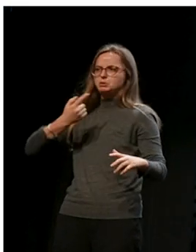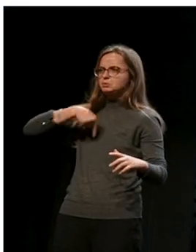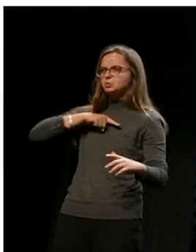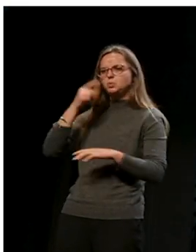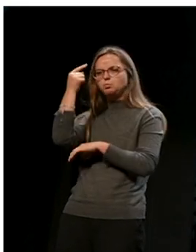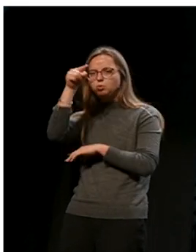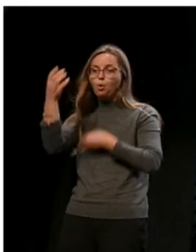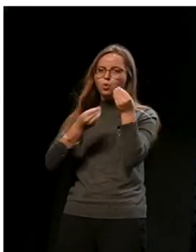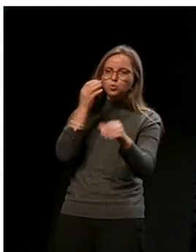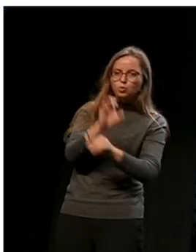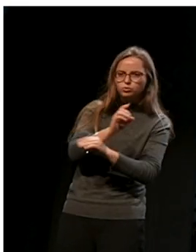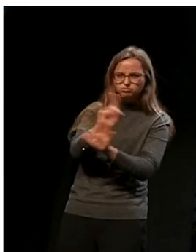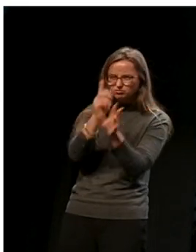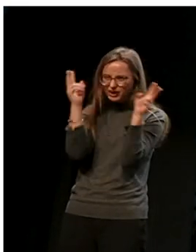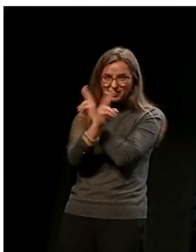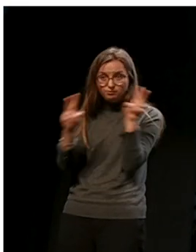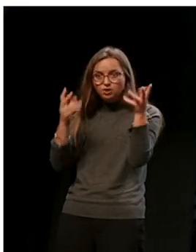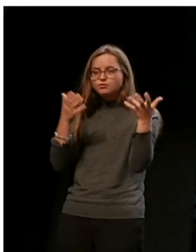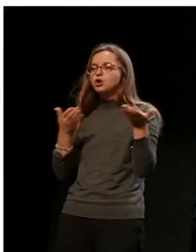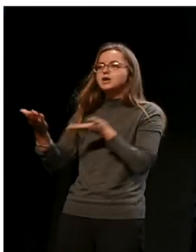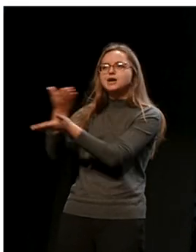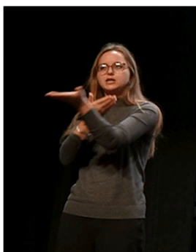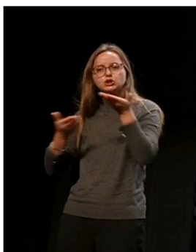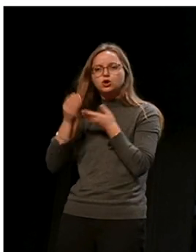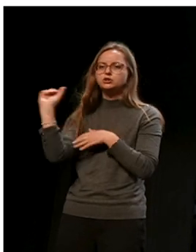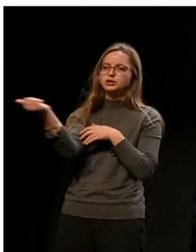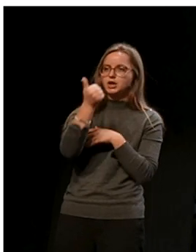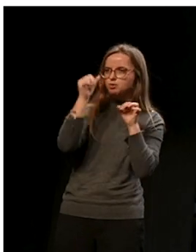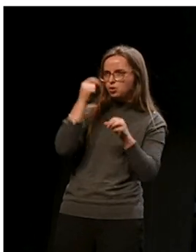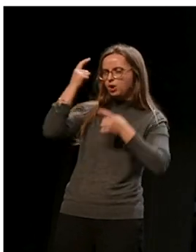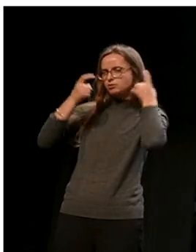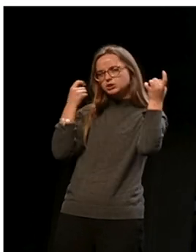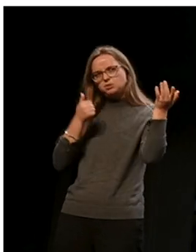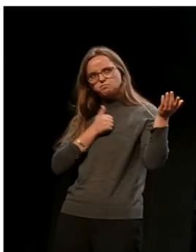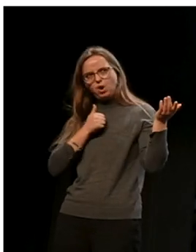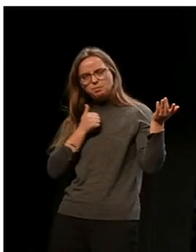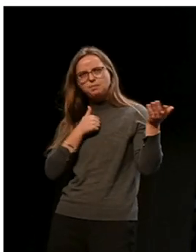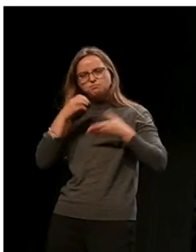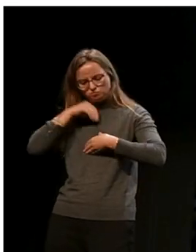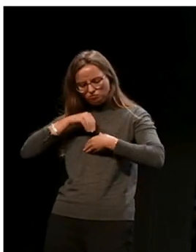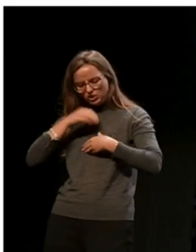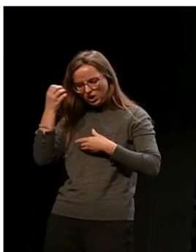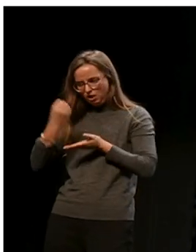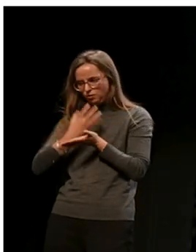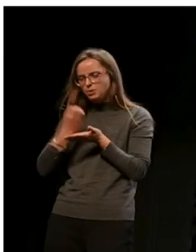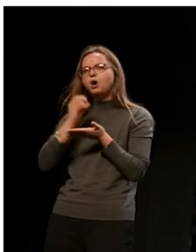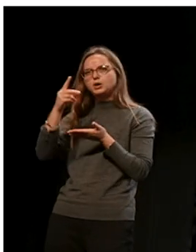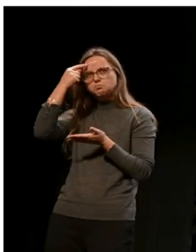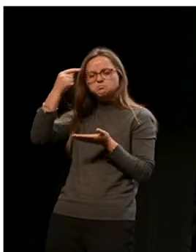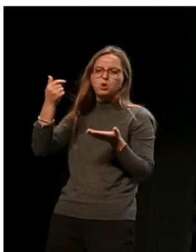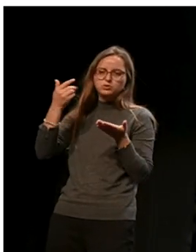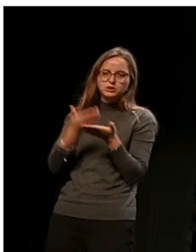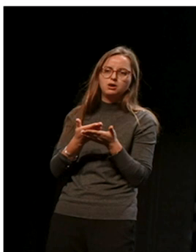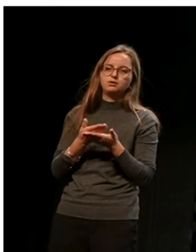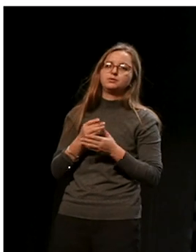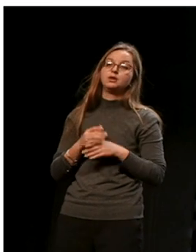plutôt d'échanger et que chacun puisse faire son avis avec les éléments qu'on va partager aujourd'hui. Pour ce faire,